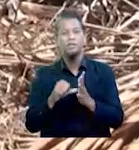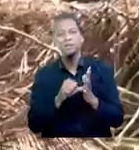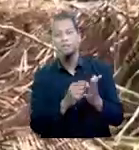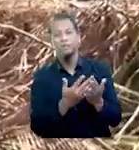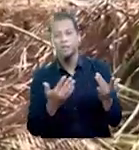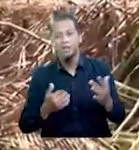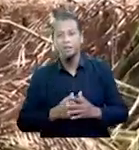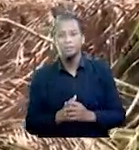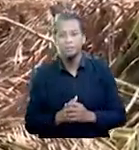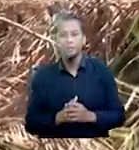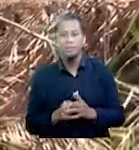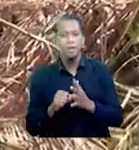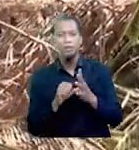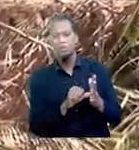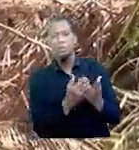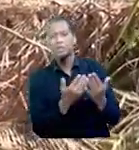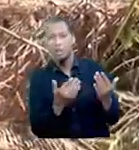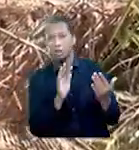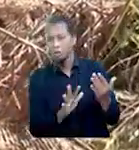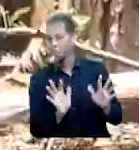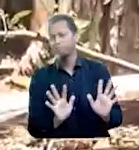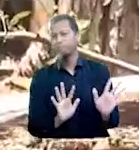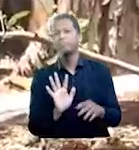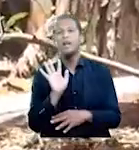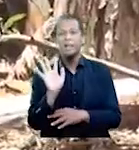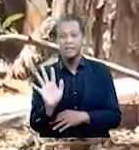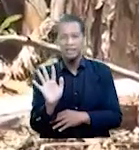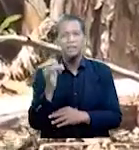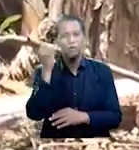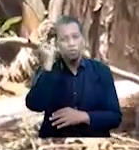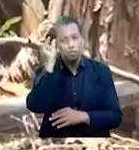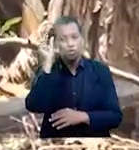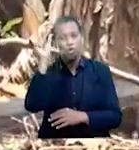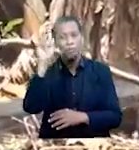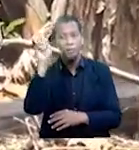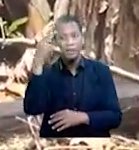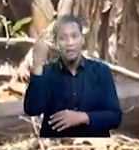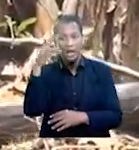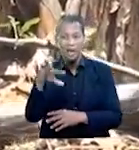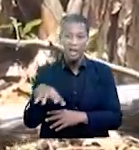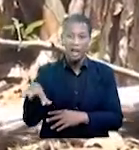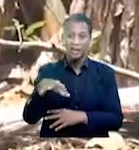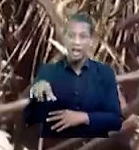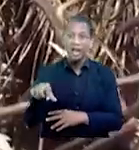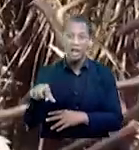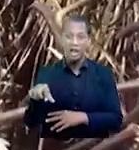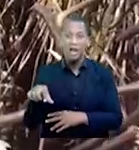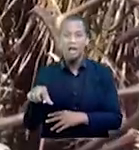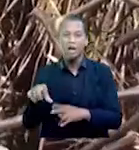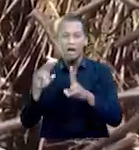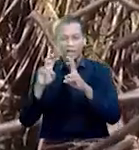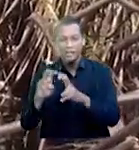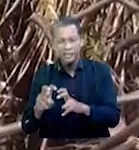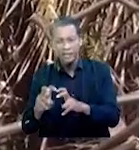kepada masyarakat, Partai Perindo akan mengusulkan kepada pemerintah daerah setempat untuk melakukan kajian analisis kelayakan tempat tinggal bagi warga,